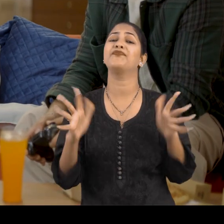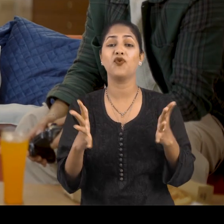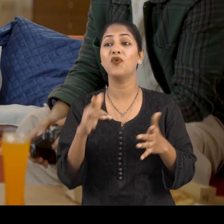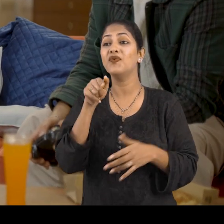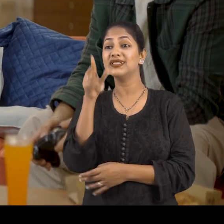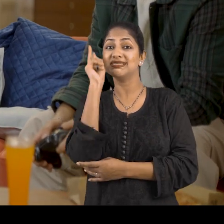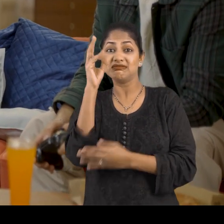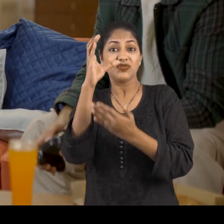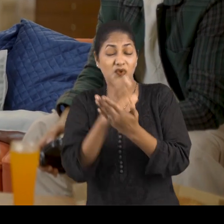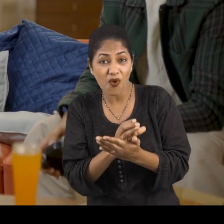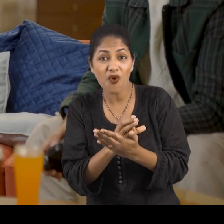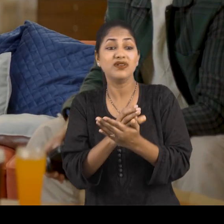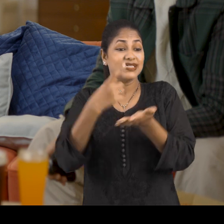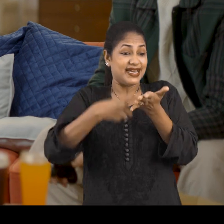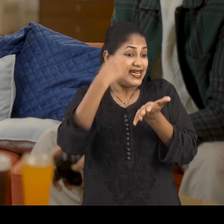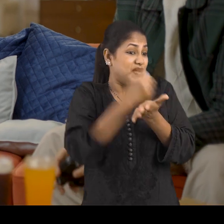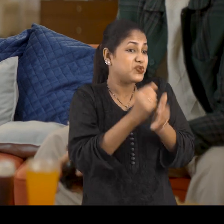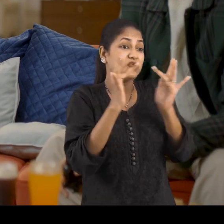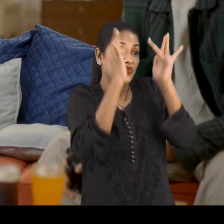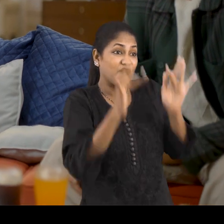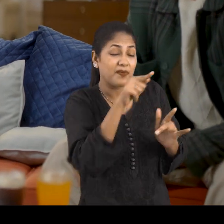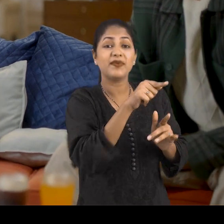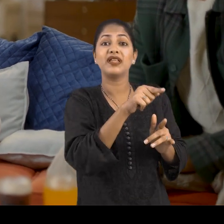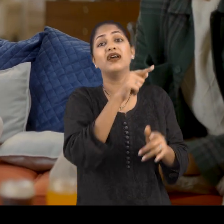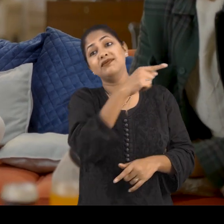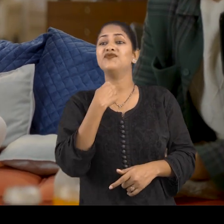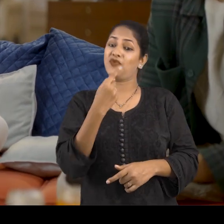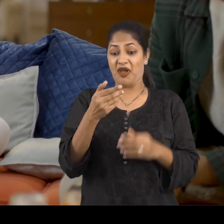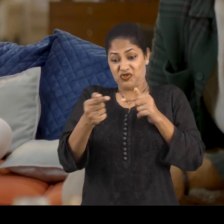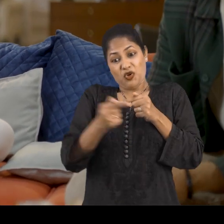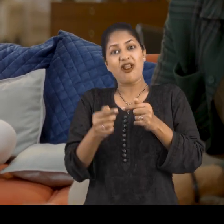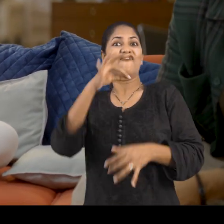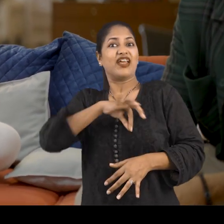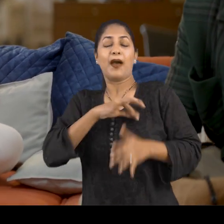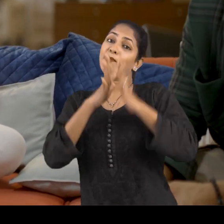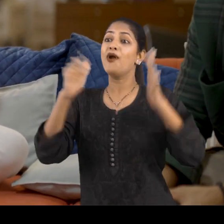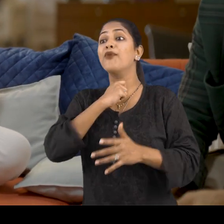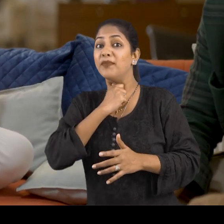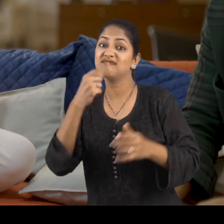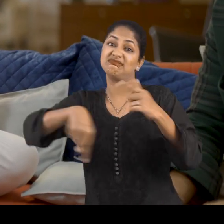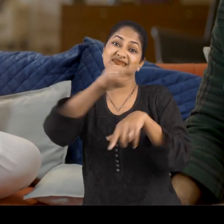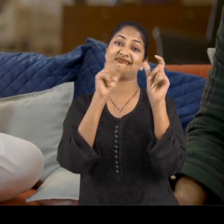இந்த மாதிரி ட்ரேடிங் கோர்ஸ் அப்புறம் பதிவு செய்யப்படாத ட்ரேடிங் பிளாட்ஃபார்ம்ல இருந்து உங்களுக்கு ஷார்ட் ரிட்டர்ன்ஸ் வரும்னு